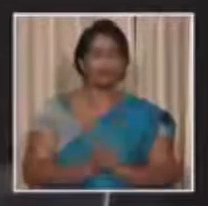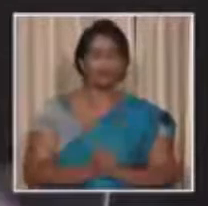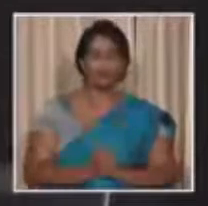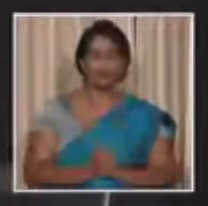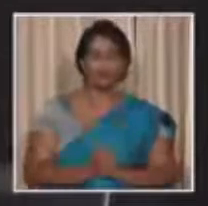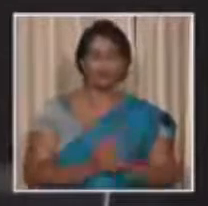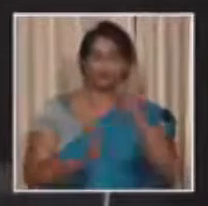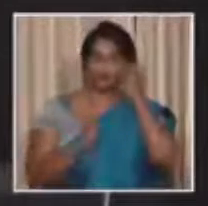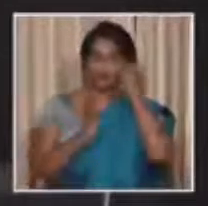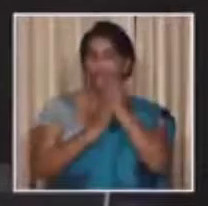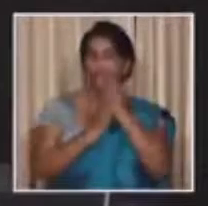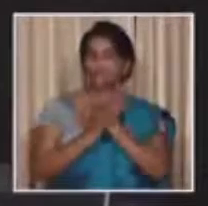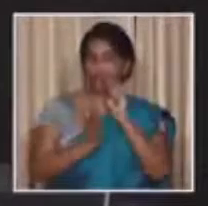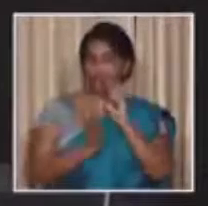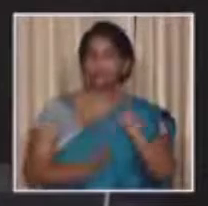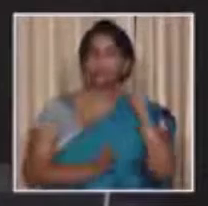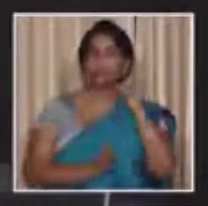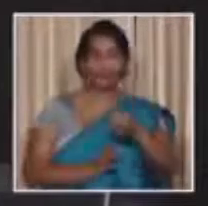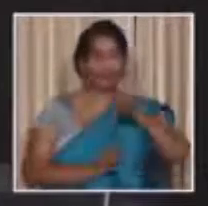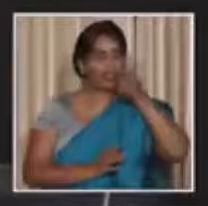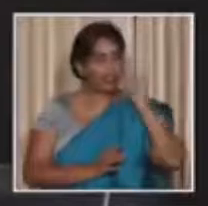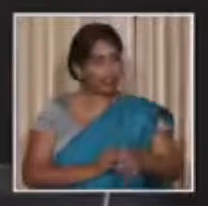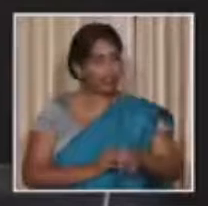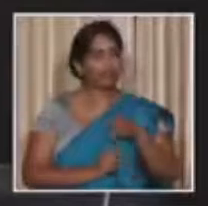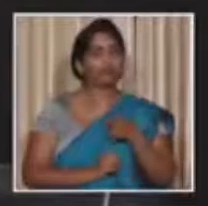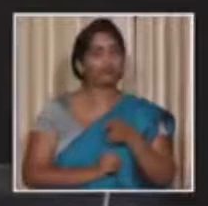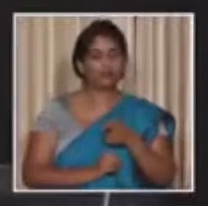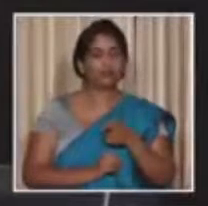යෝජනා කීපයක් පිළිබඳව ඔබතුමාගේ අනුමැතිය